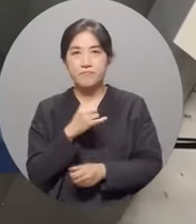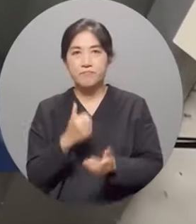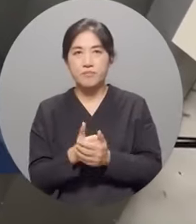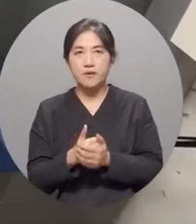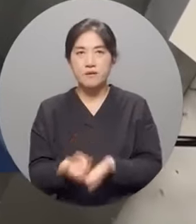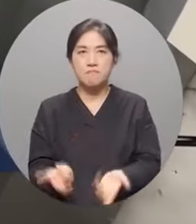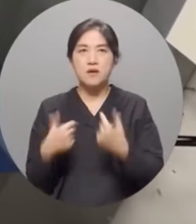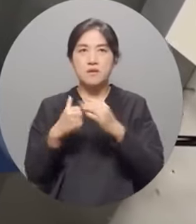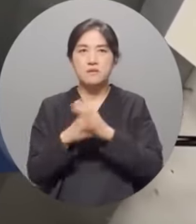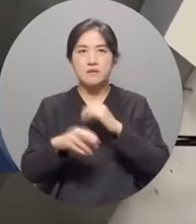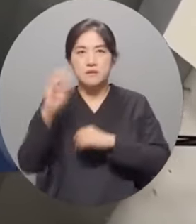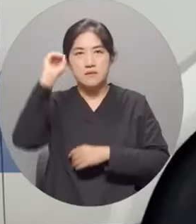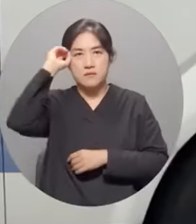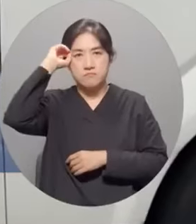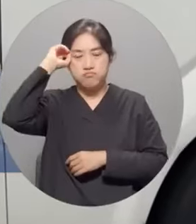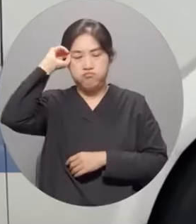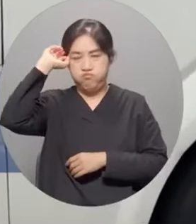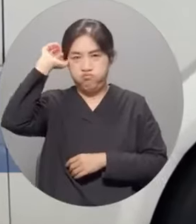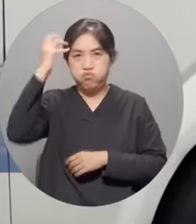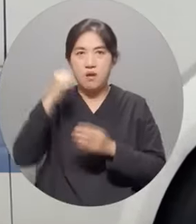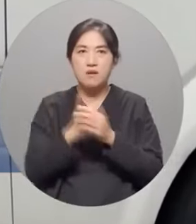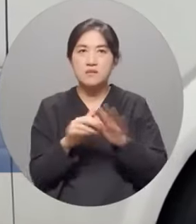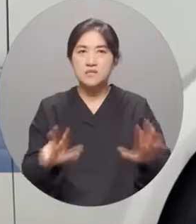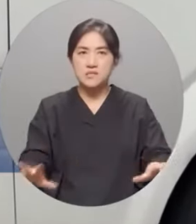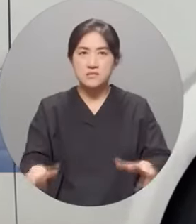맡아가지고 지금 저 돌아가고 있어요. 지금 이 시기에.